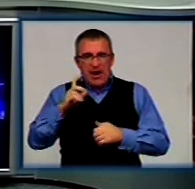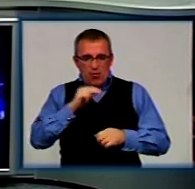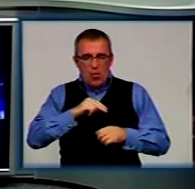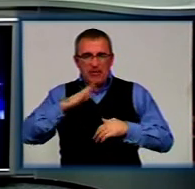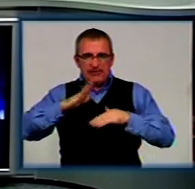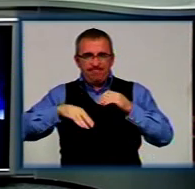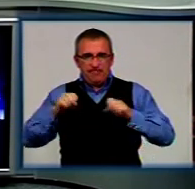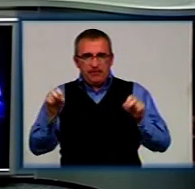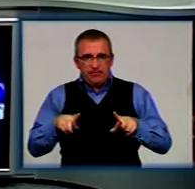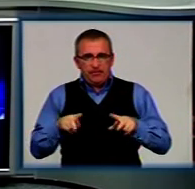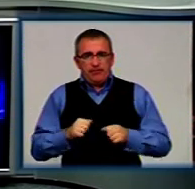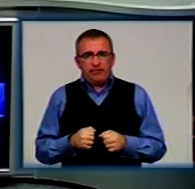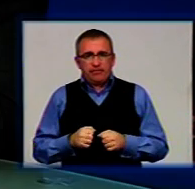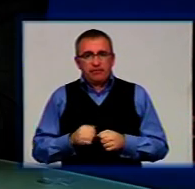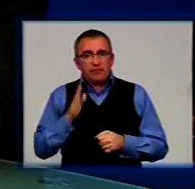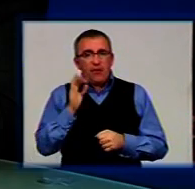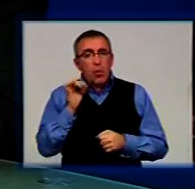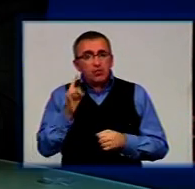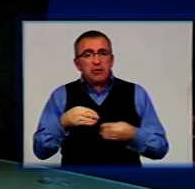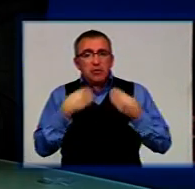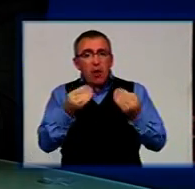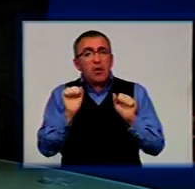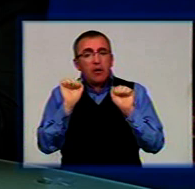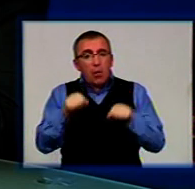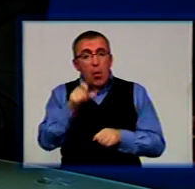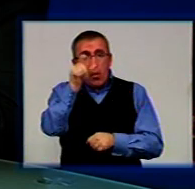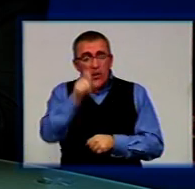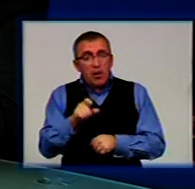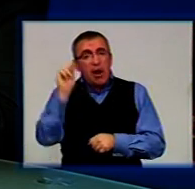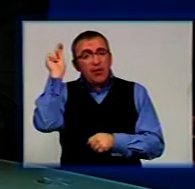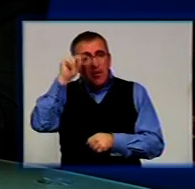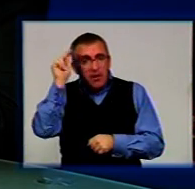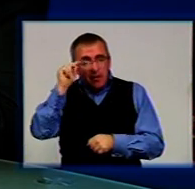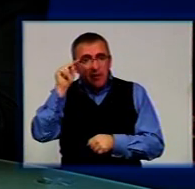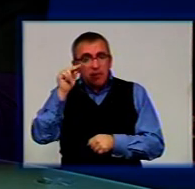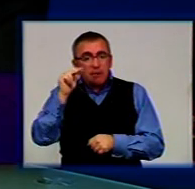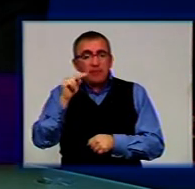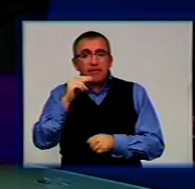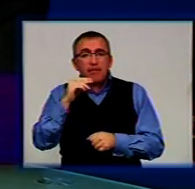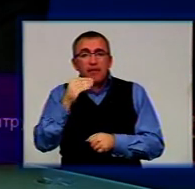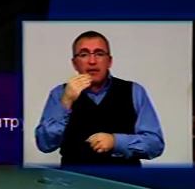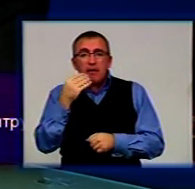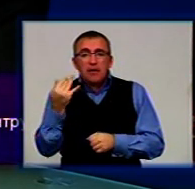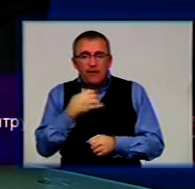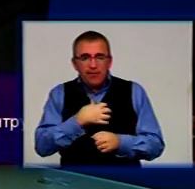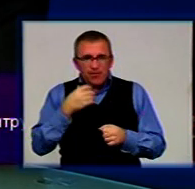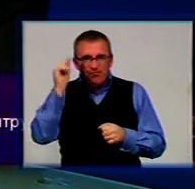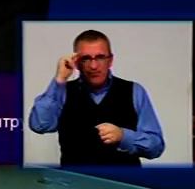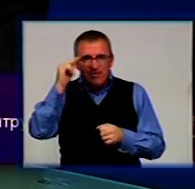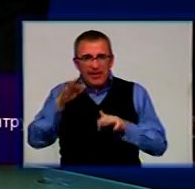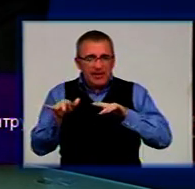таке ваучер? Які можливості він дає? Ваучер дає можливість людині навчатися за пріоритетними видами економічної